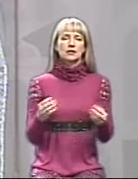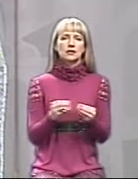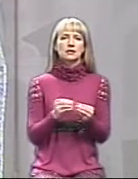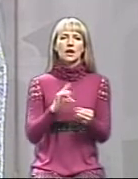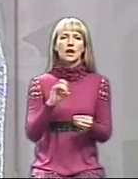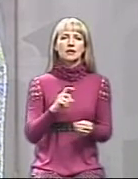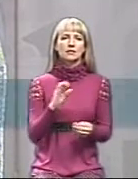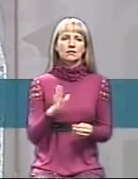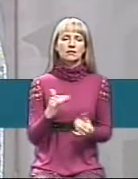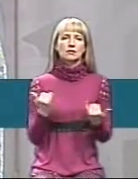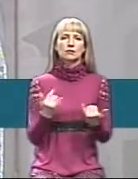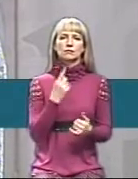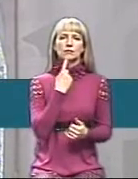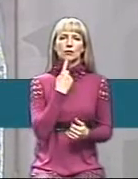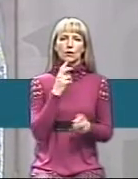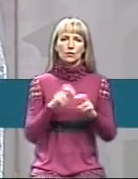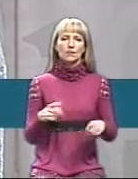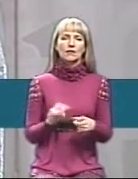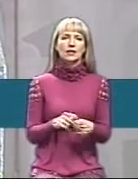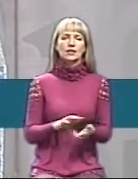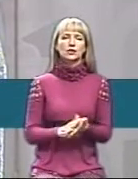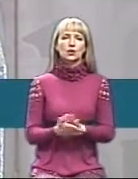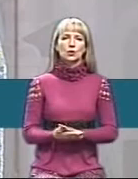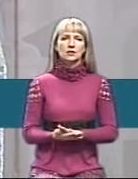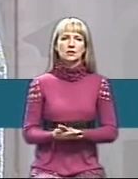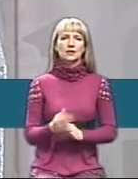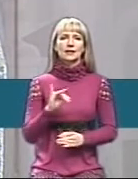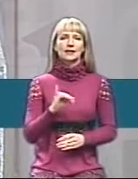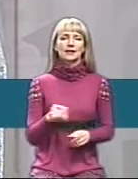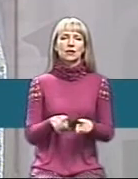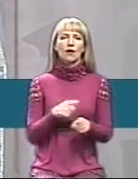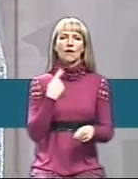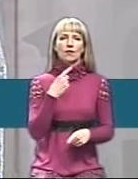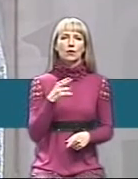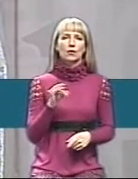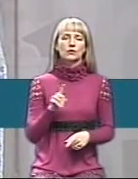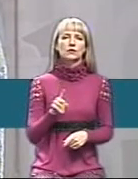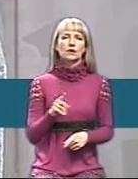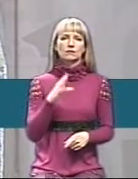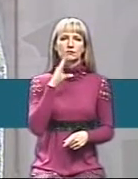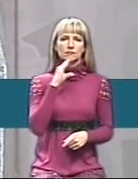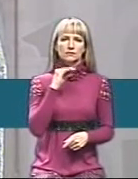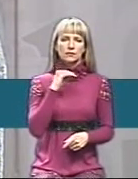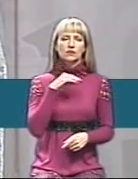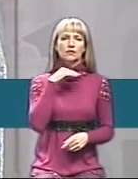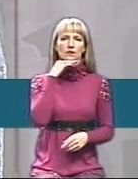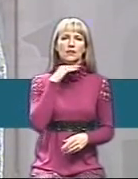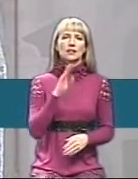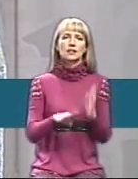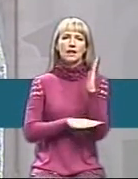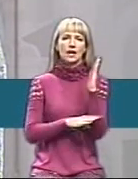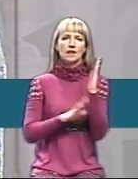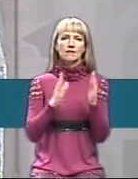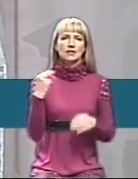ми спробуємо розібратися саме в цій ситуації, а також говоритимемо про те, чи вистачає дерев у